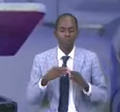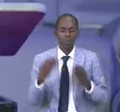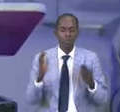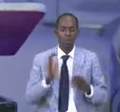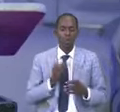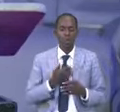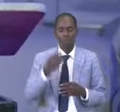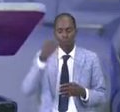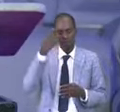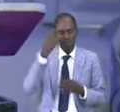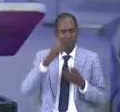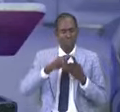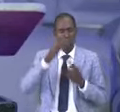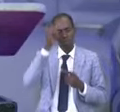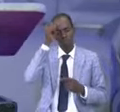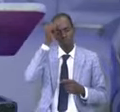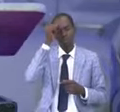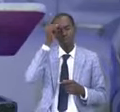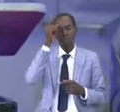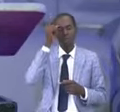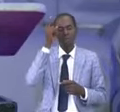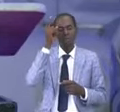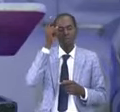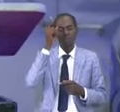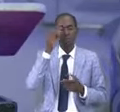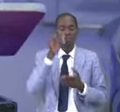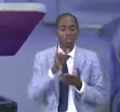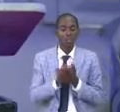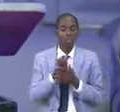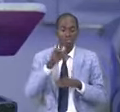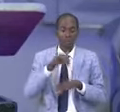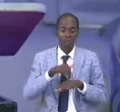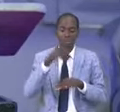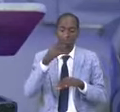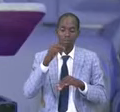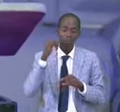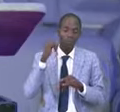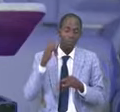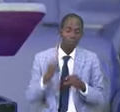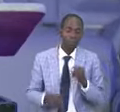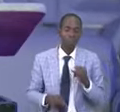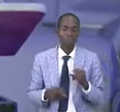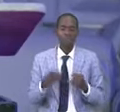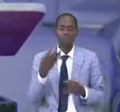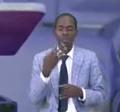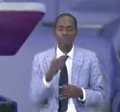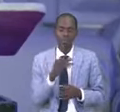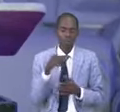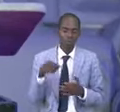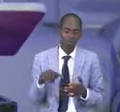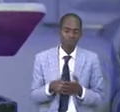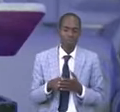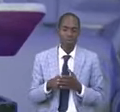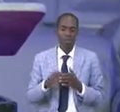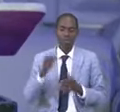pour comprendre pourquoi la fin de ce message